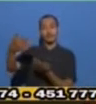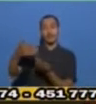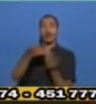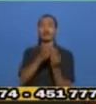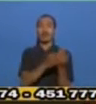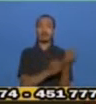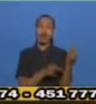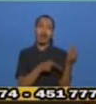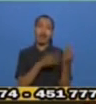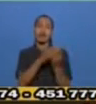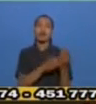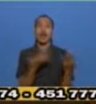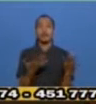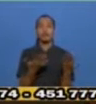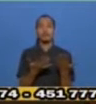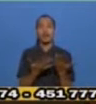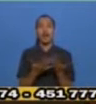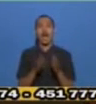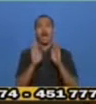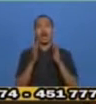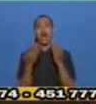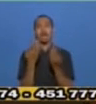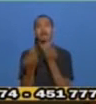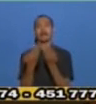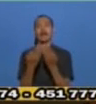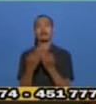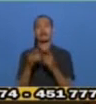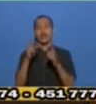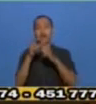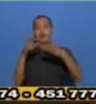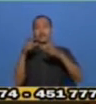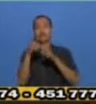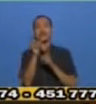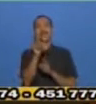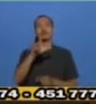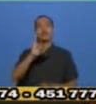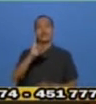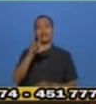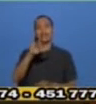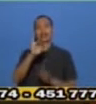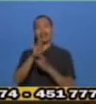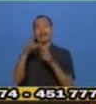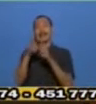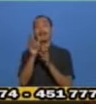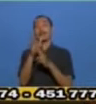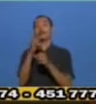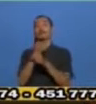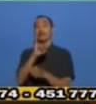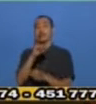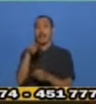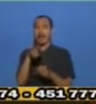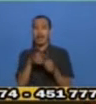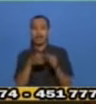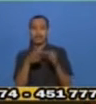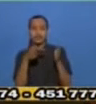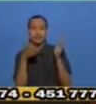Peduli Lindungi tentu saja. Karena dengan nanti ada sertifikat vaksinasi, maka kita atau